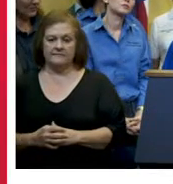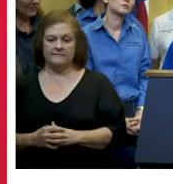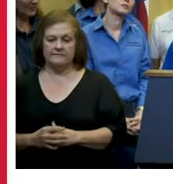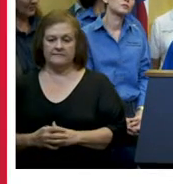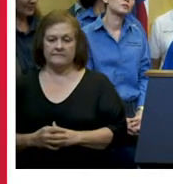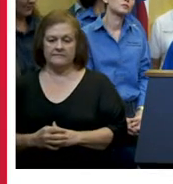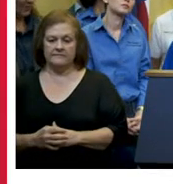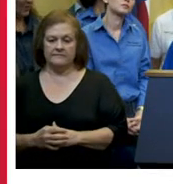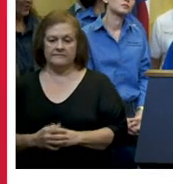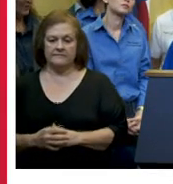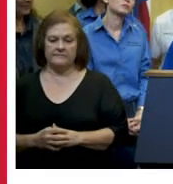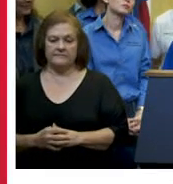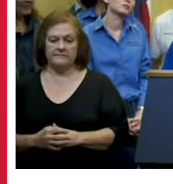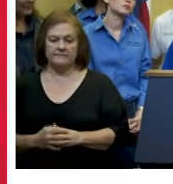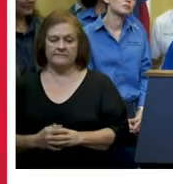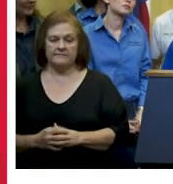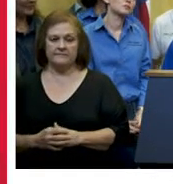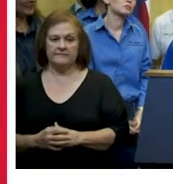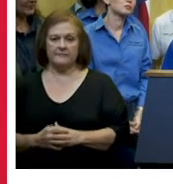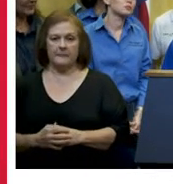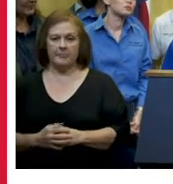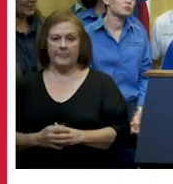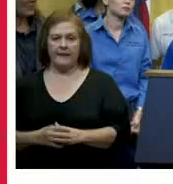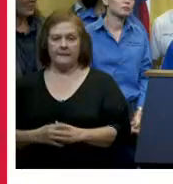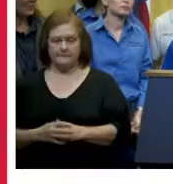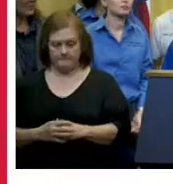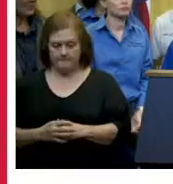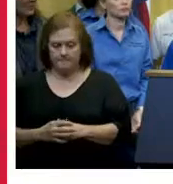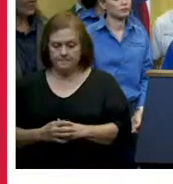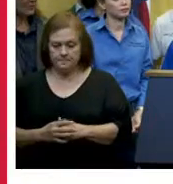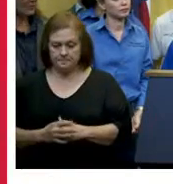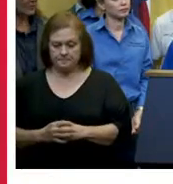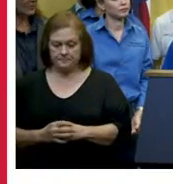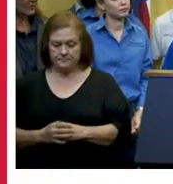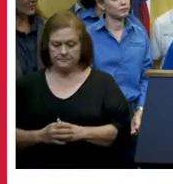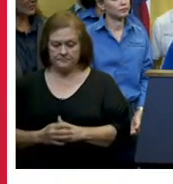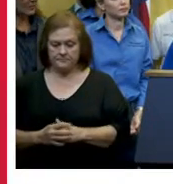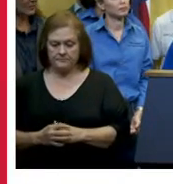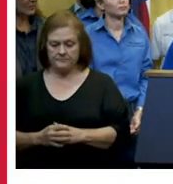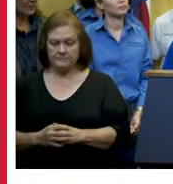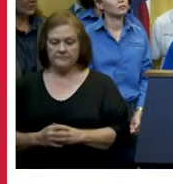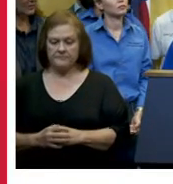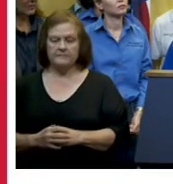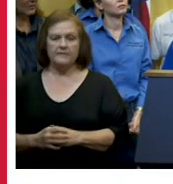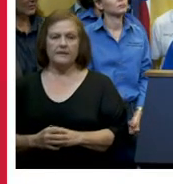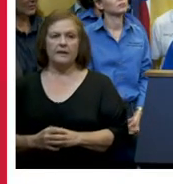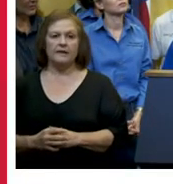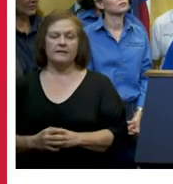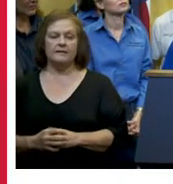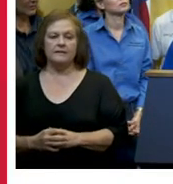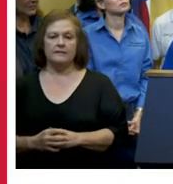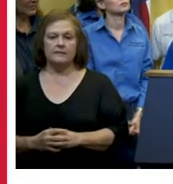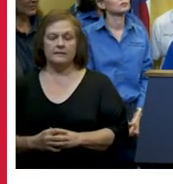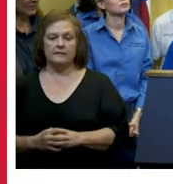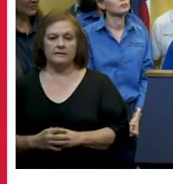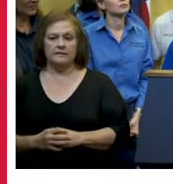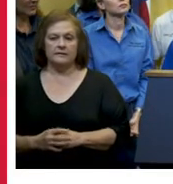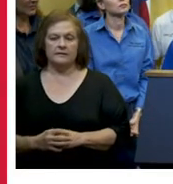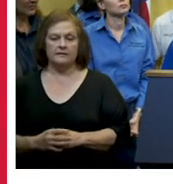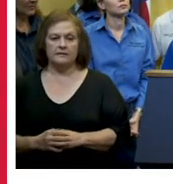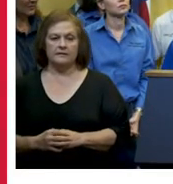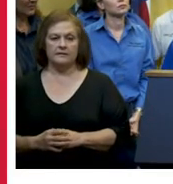coi con cho các em make sure là các em nó có đủ đồ ở nhà and cố gắng ở nhà đừng có